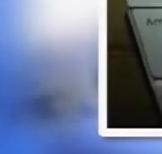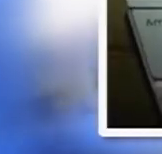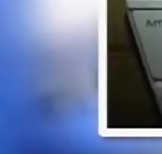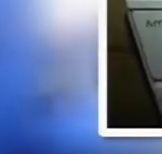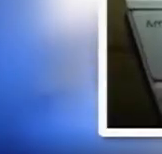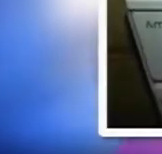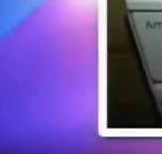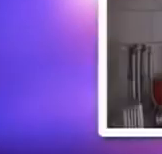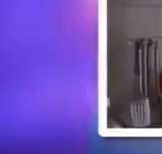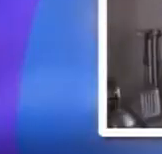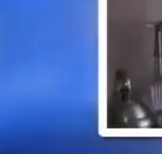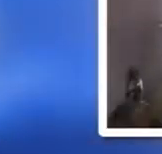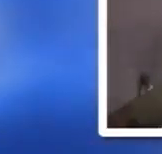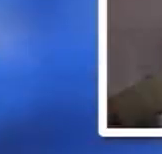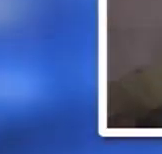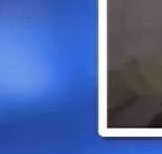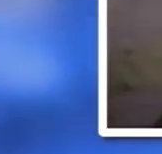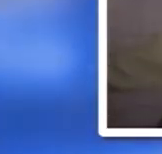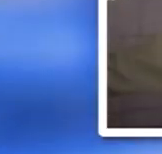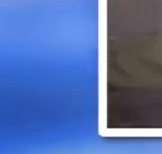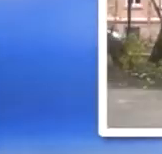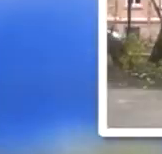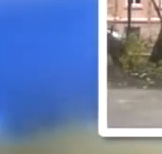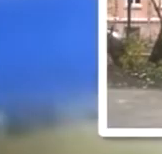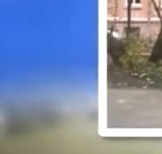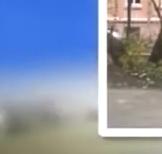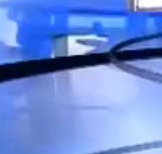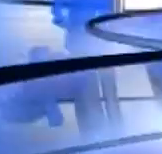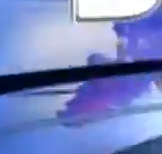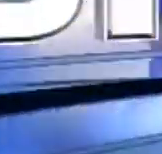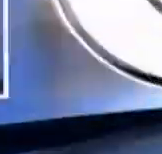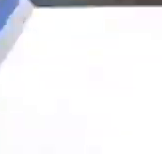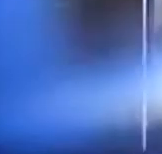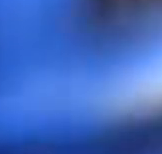інших комунальних підприємств, шахрайка з Київщини виманювала гроші у жителів області.